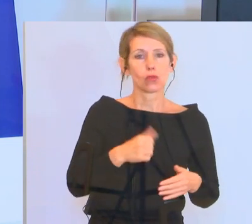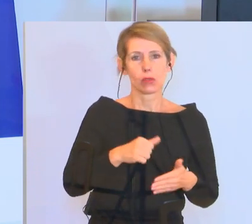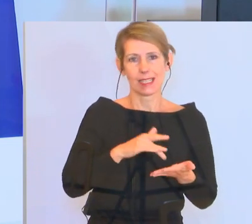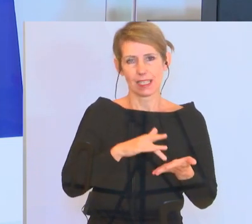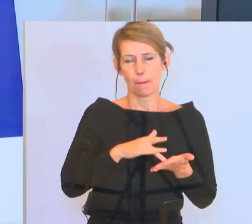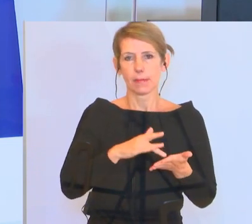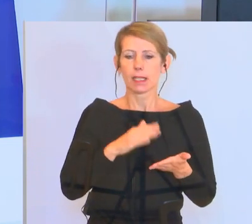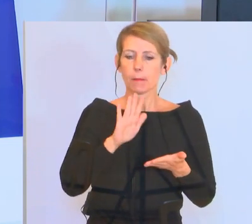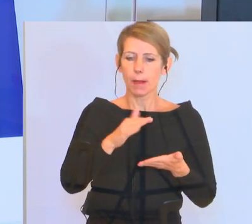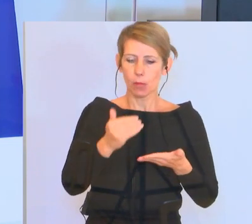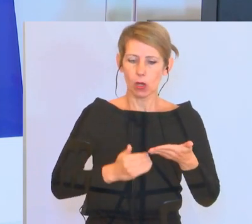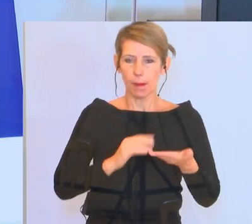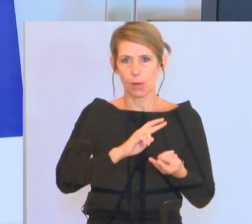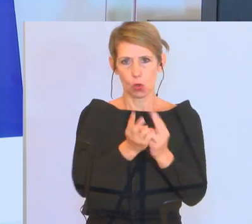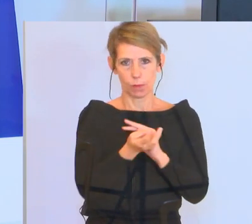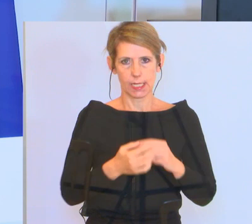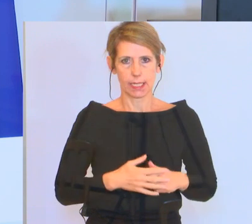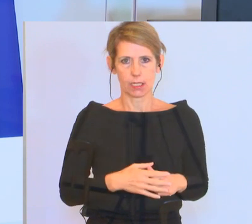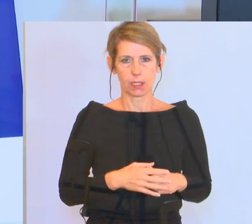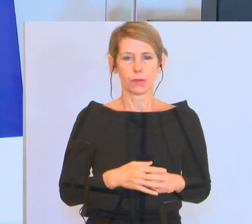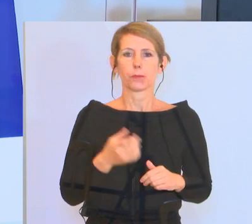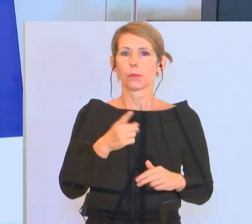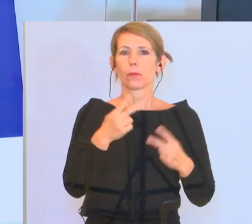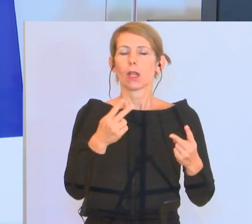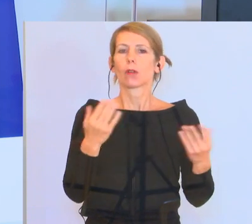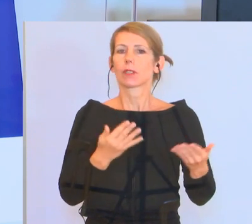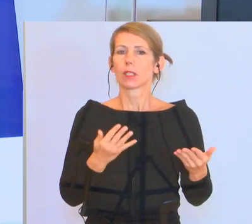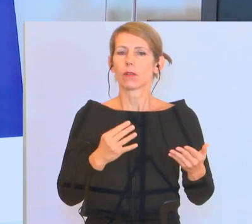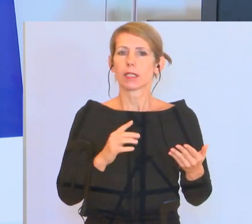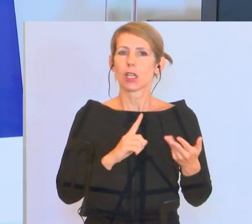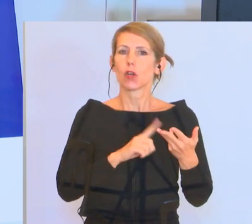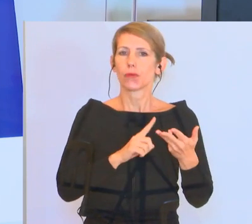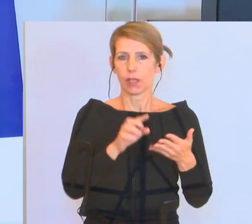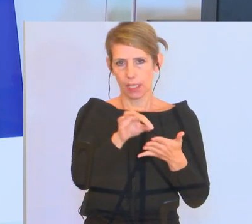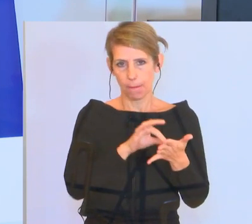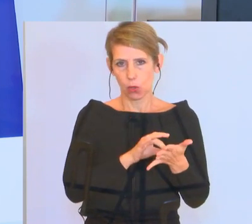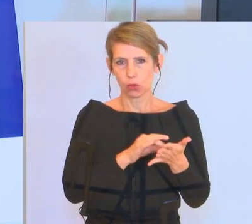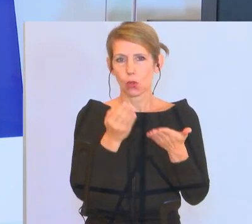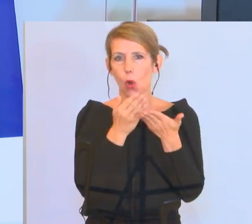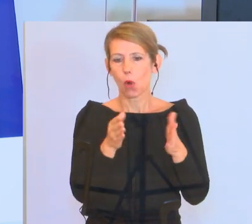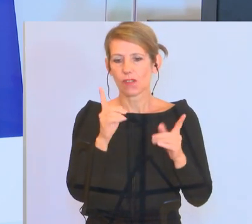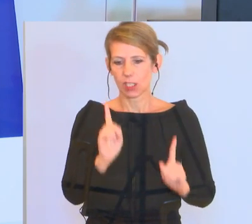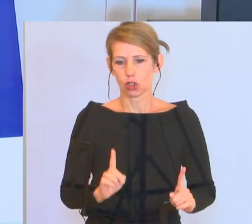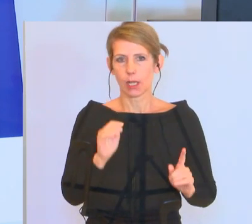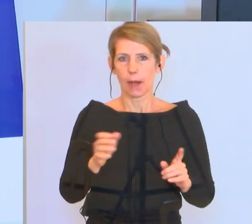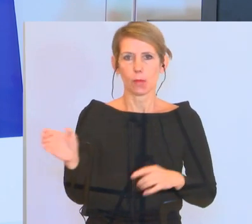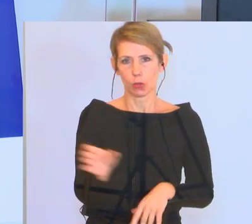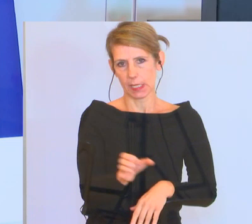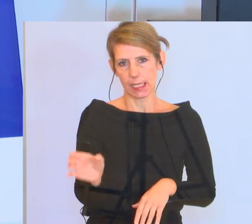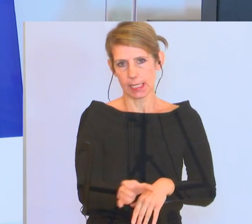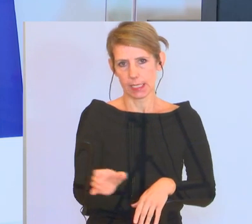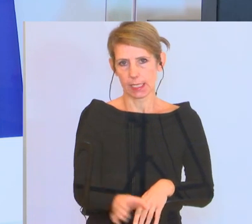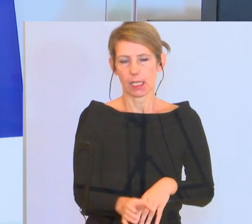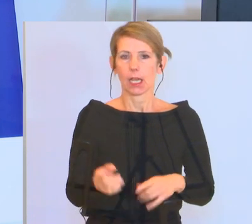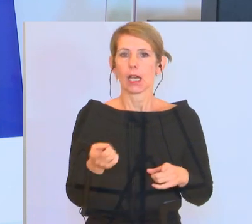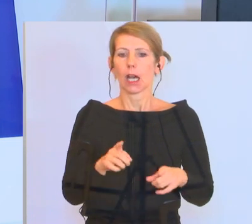in Programmen umzusetzen. Es geht uns auch darum, im 4. Punkt, dass wir die offenen Stellen besetzen, also auch diese Lücke